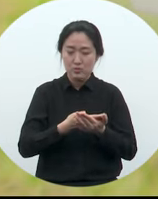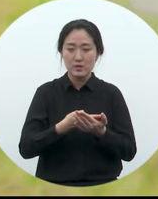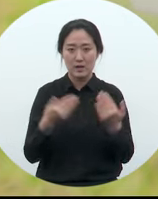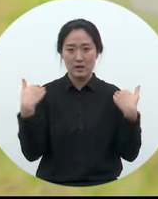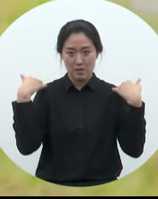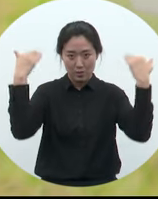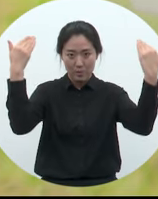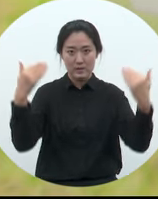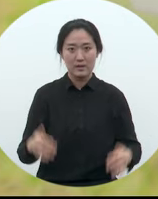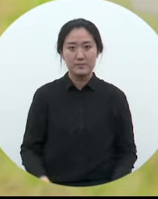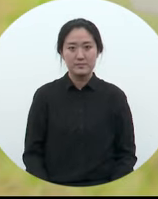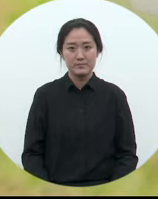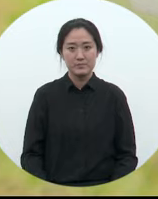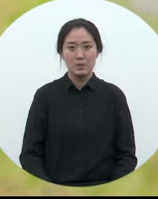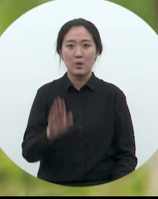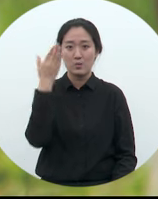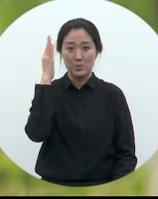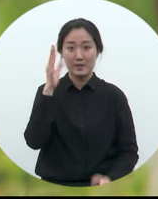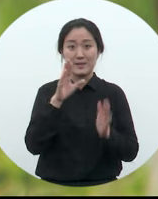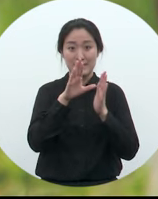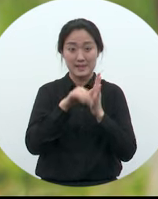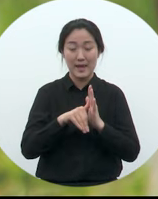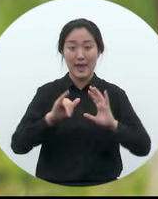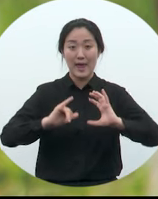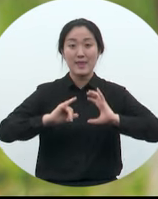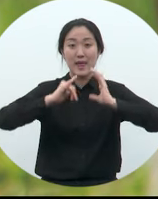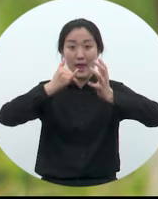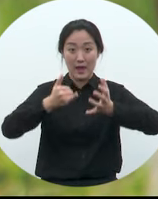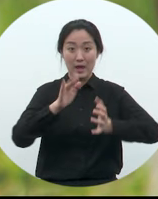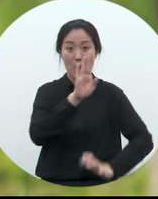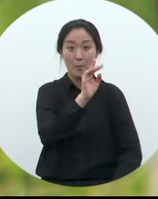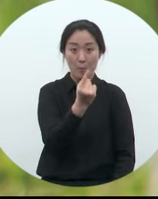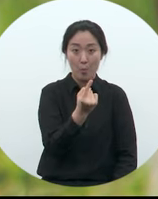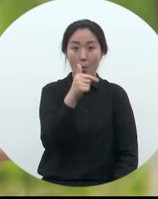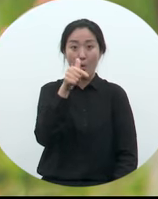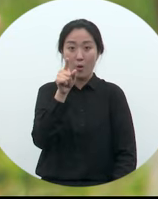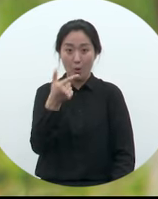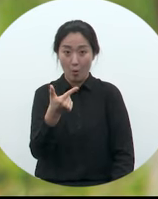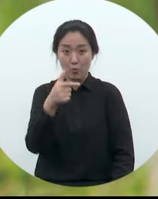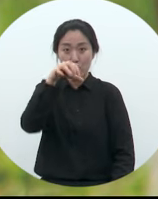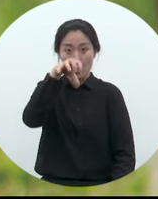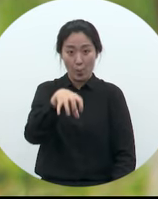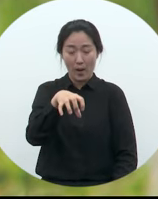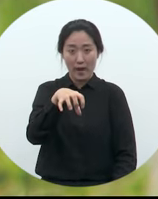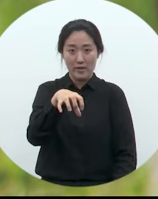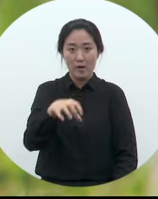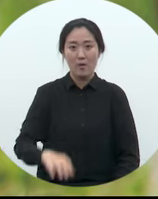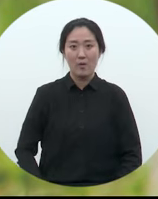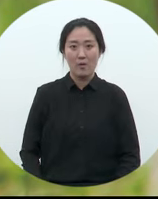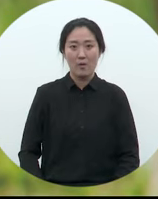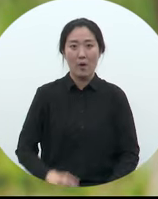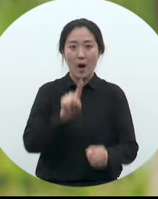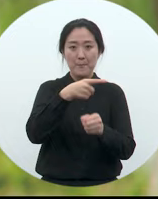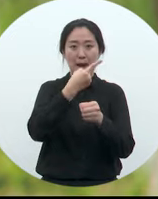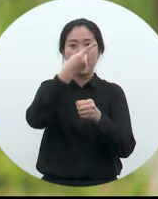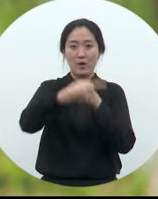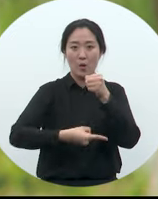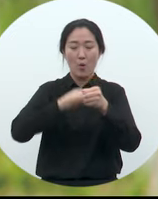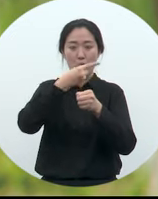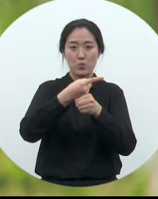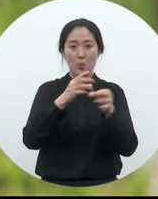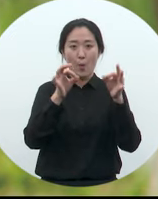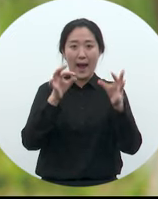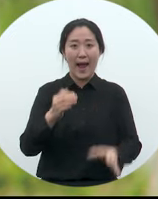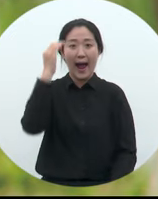굉장히 중요한 성장의 요소가 됩니다. 최근에 세계보건기구에서 나온 자료를 보게 되면은 100년